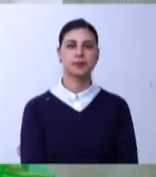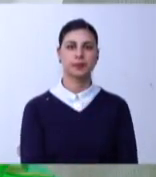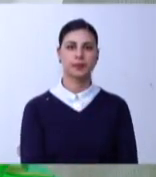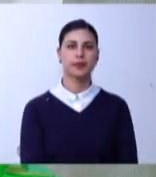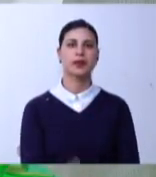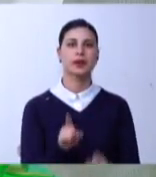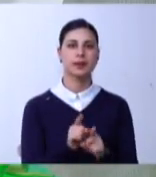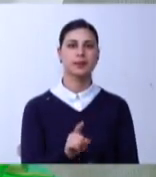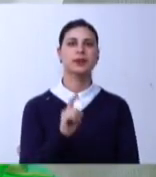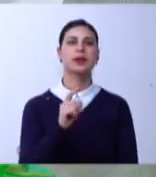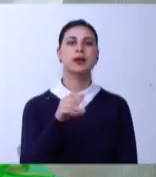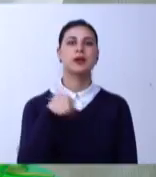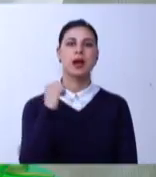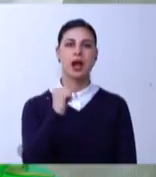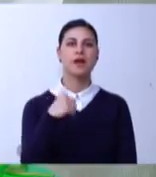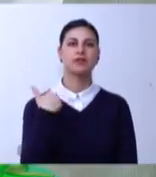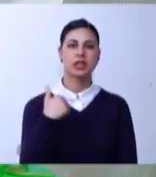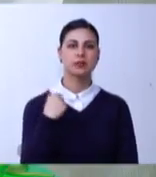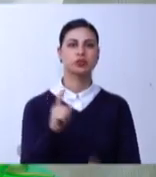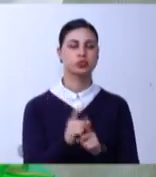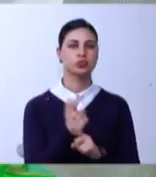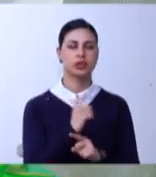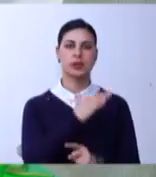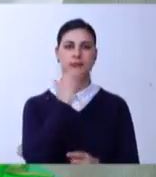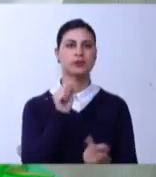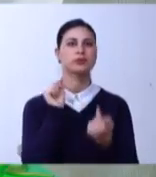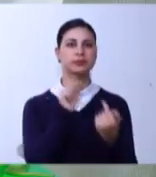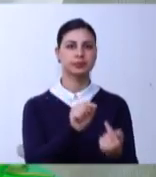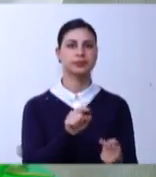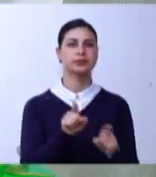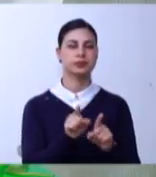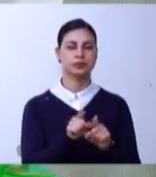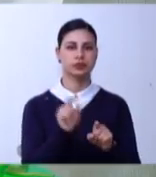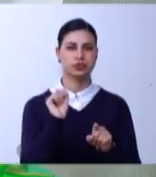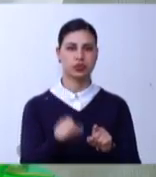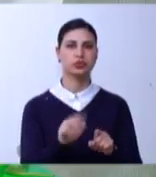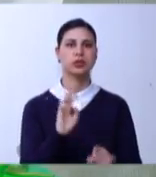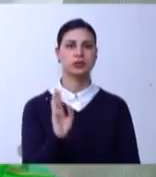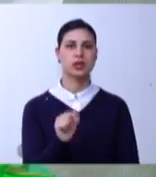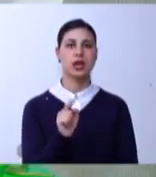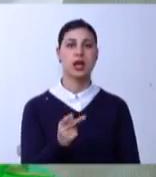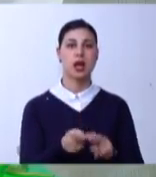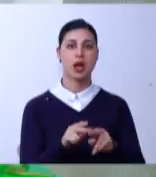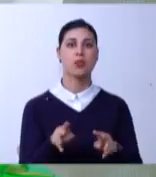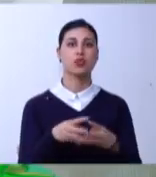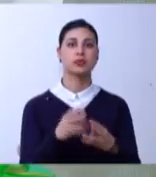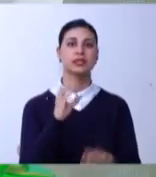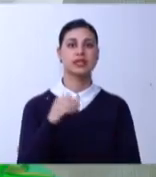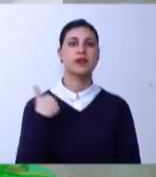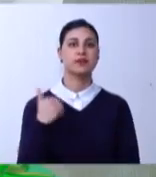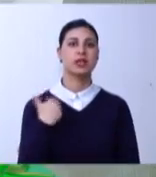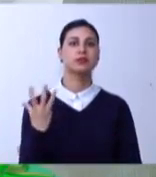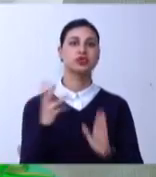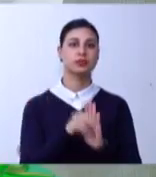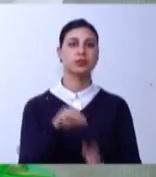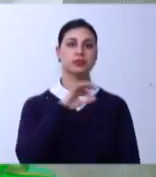კაროტინოიდების უნიკალური წყარო, არის ლიკოპენის, ანუ კიბოს საწინააღმდეგო კომპონენტის წყარო და აი ამ კომბინაციაში C ვიტამინის